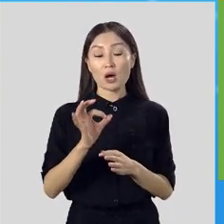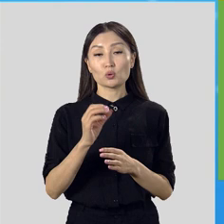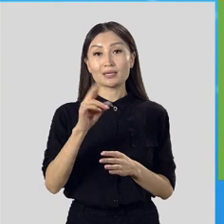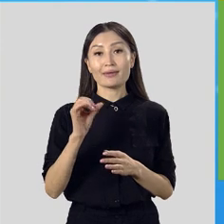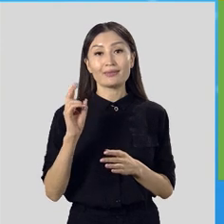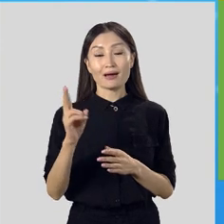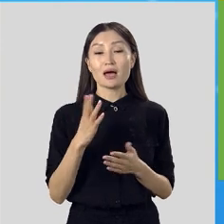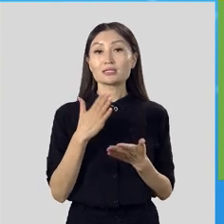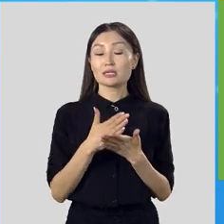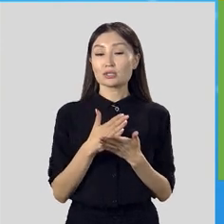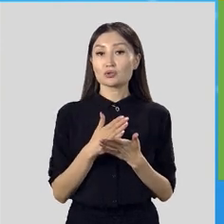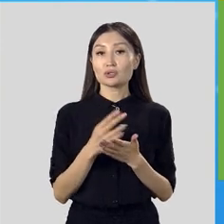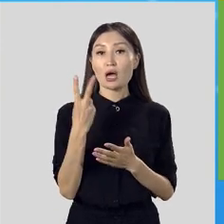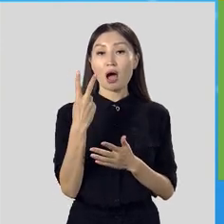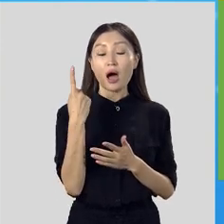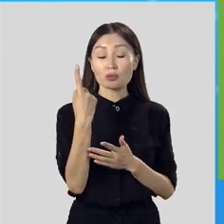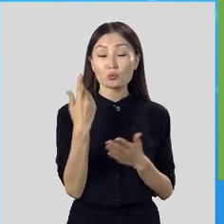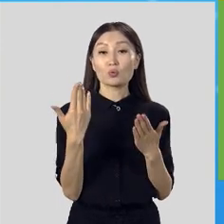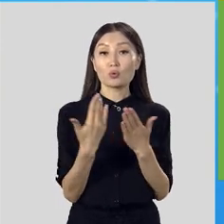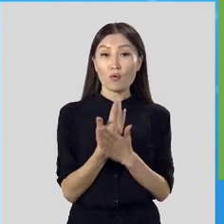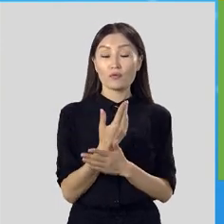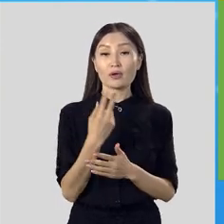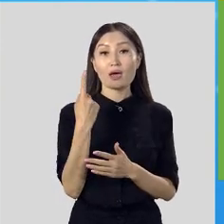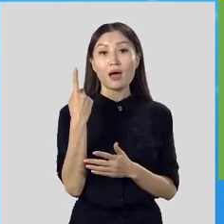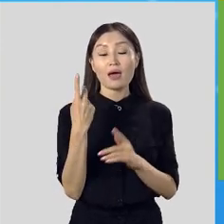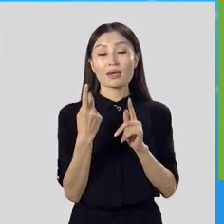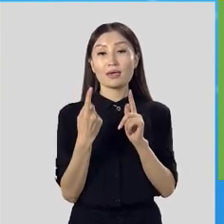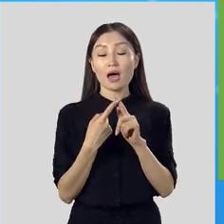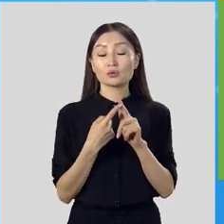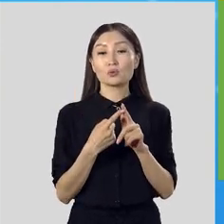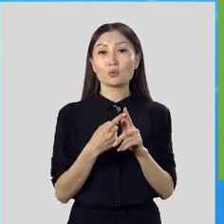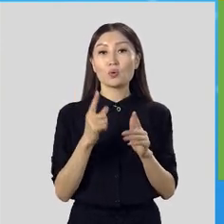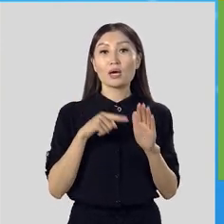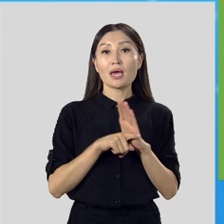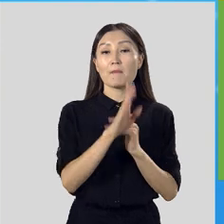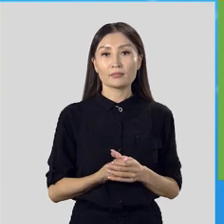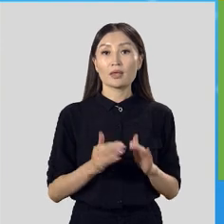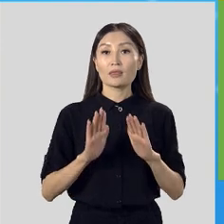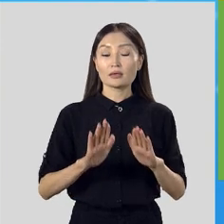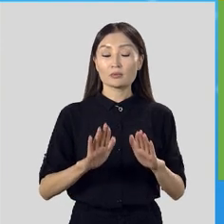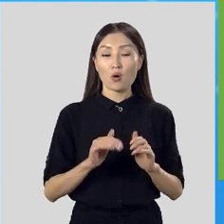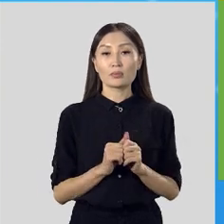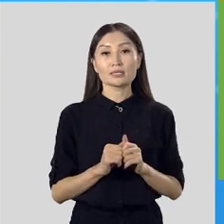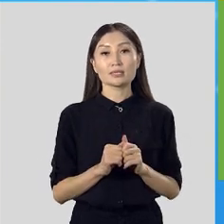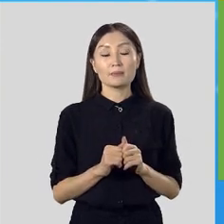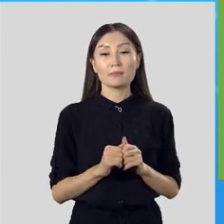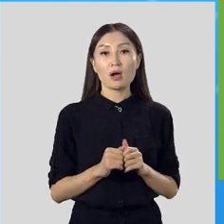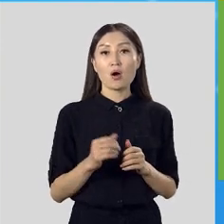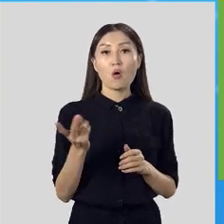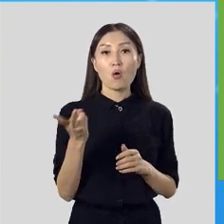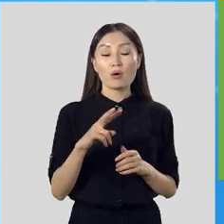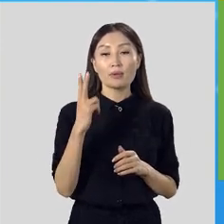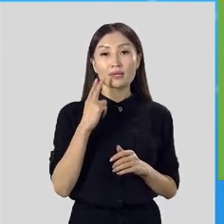ДНК содержат одну новую и одну исходную материнскую цепь ДНК. Таким образом,